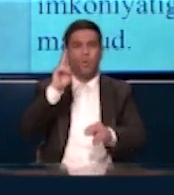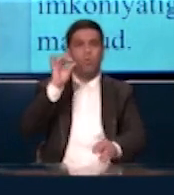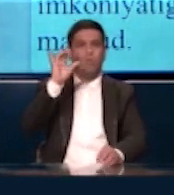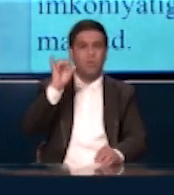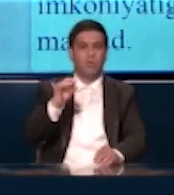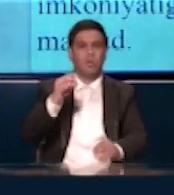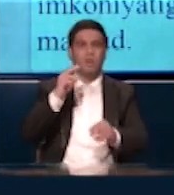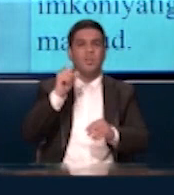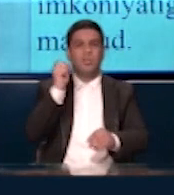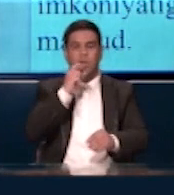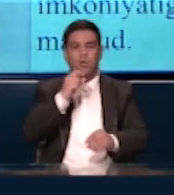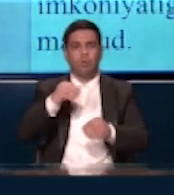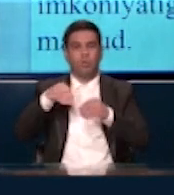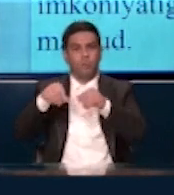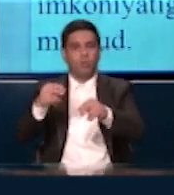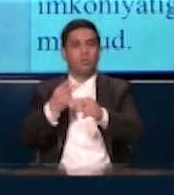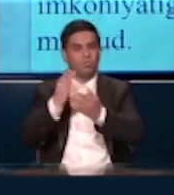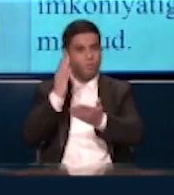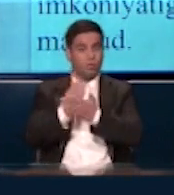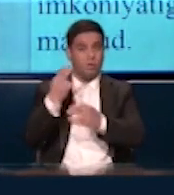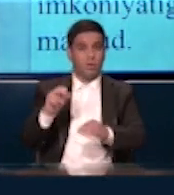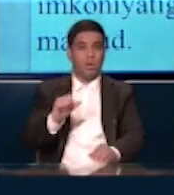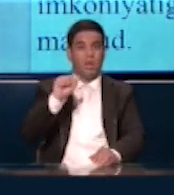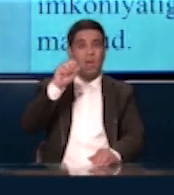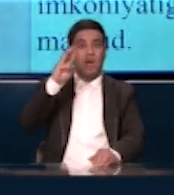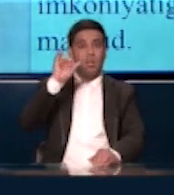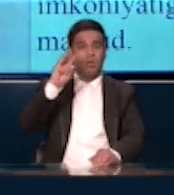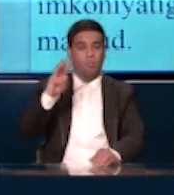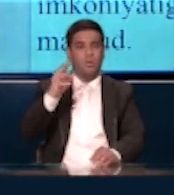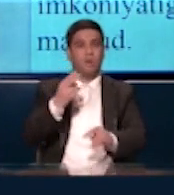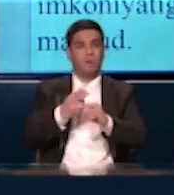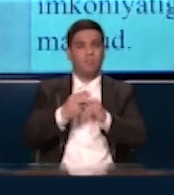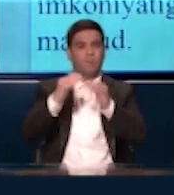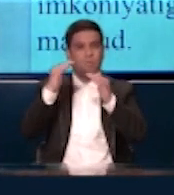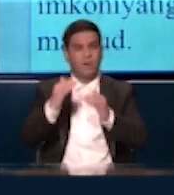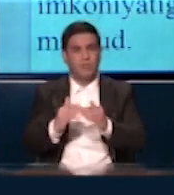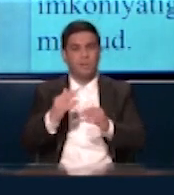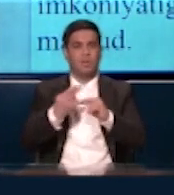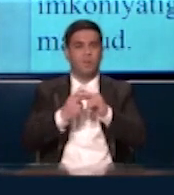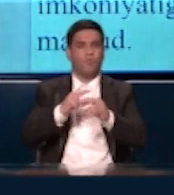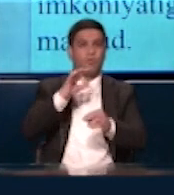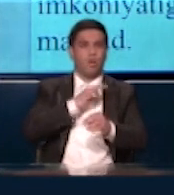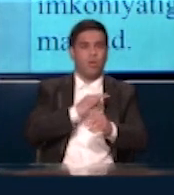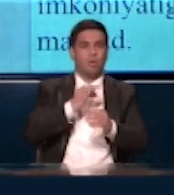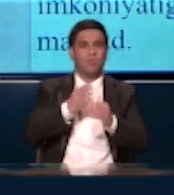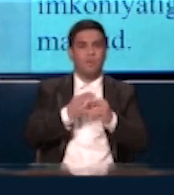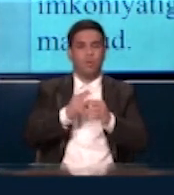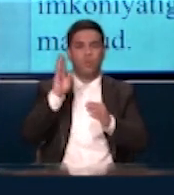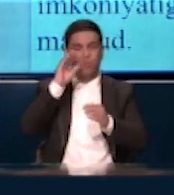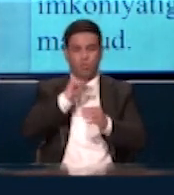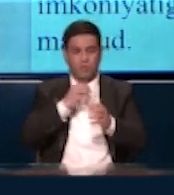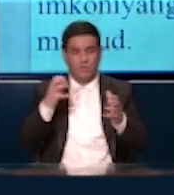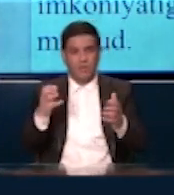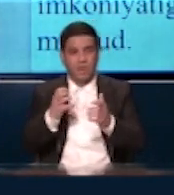jigarrang tuproq turlari tarqalgan. Atollarda esa nisbatan past, unumli, ovaksimon, suvni o'zida